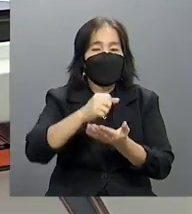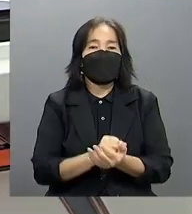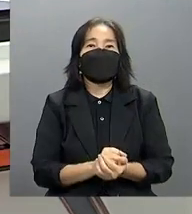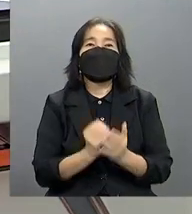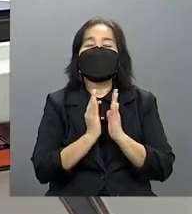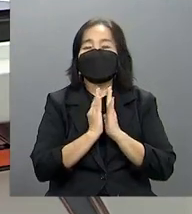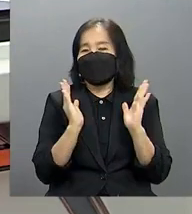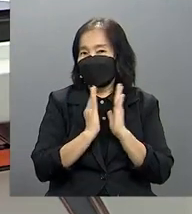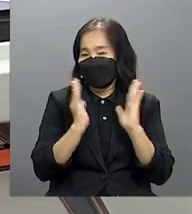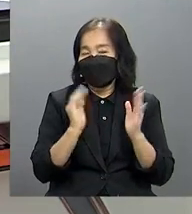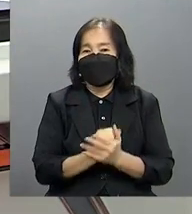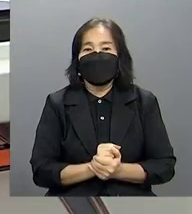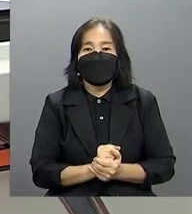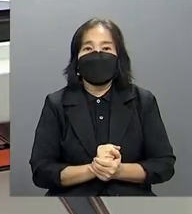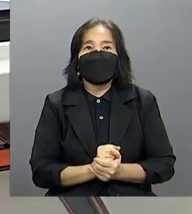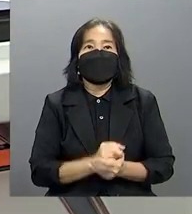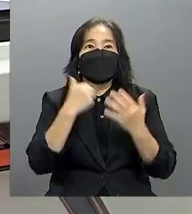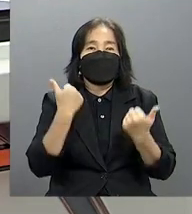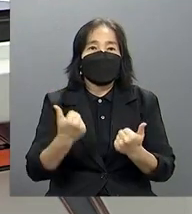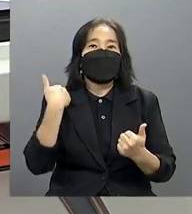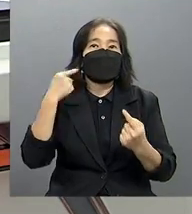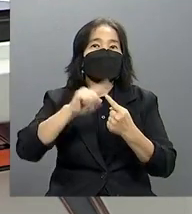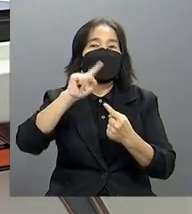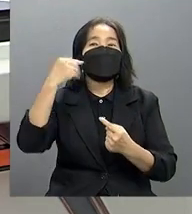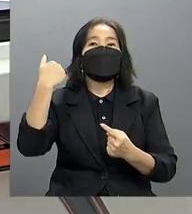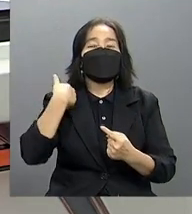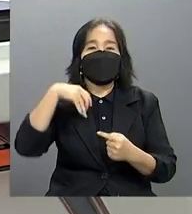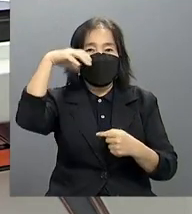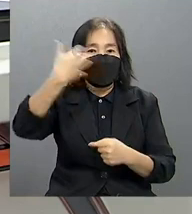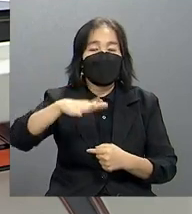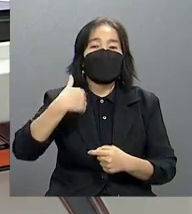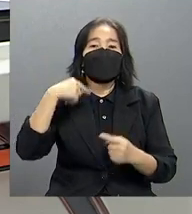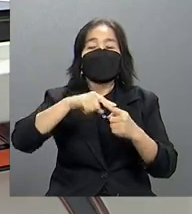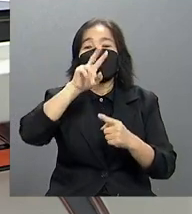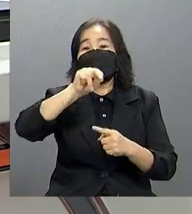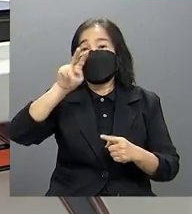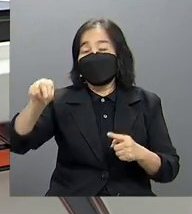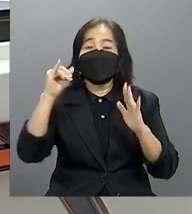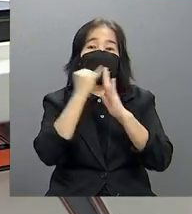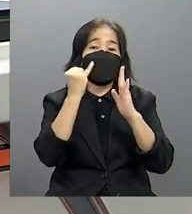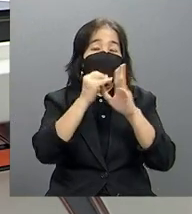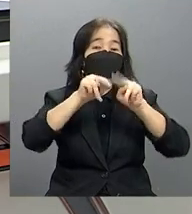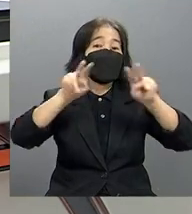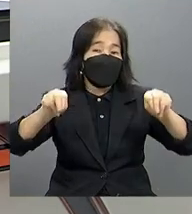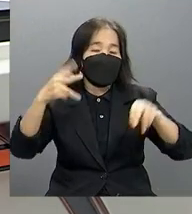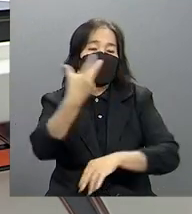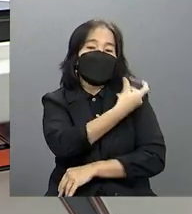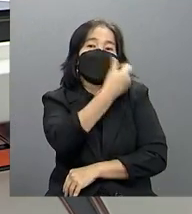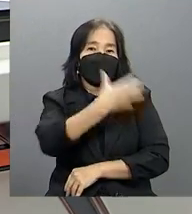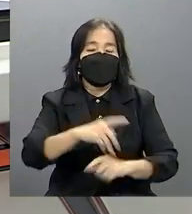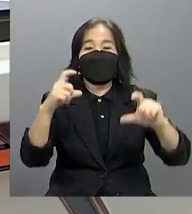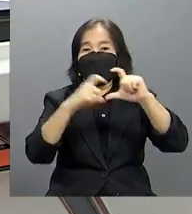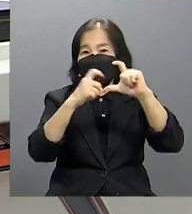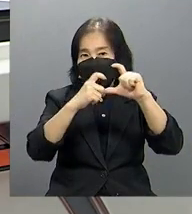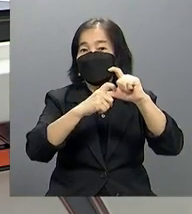ส่วนที่นนทบุรีนะคะก็ฉีดวัคซีนไฟเซอร์ให้กับนักเรียนในจังหวัดนะคะมีชื่อกิจกรรมด้วยนั่นก็คือนนสตูเดนต์